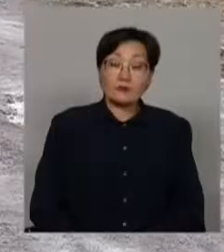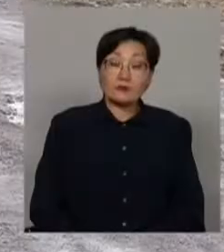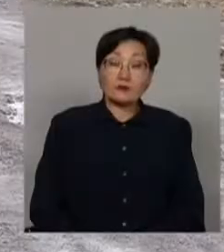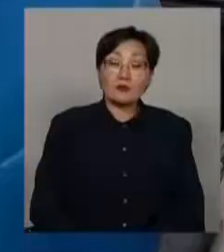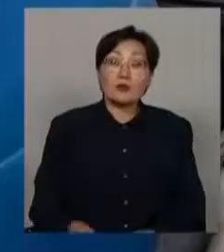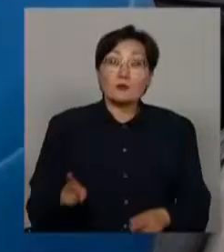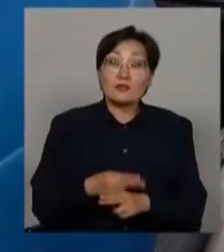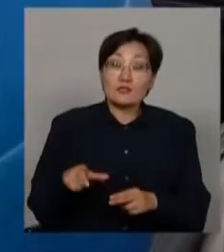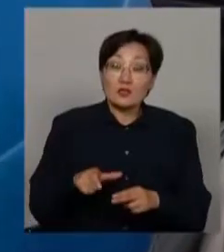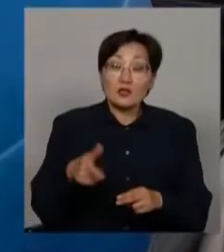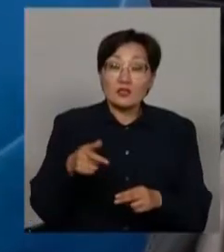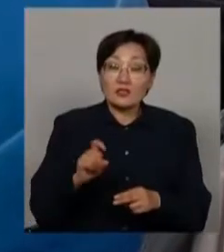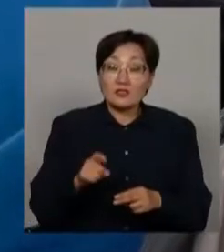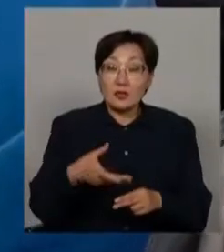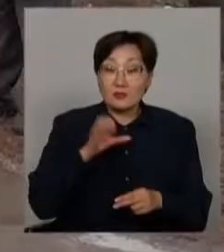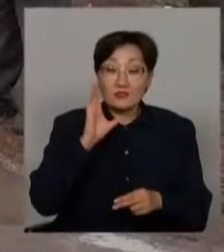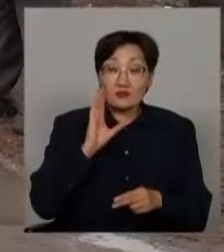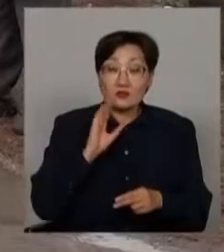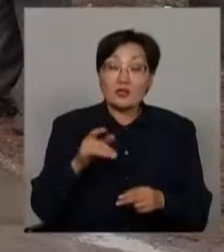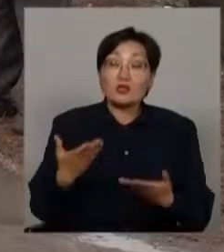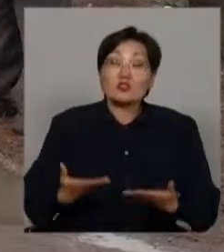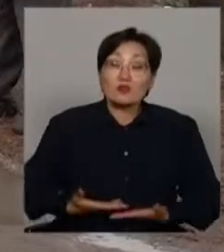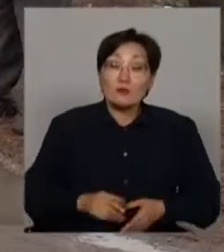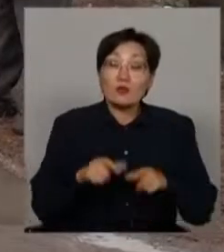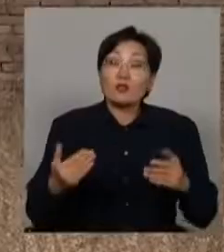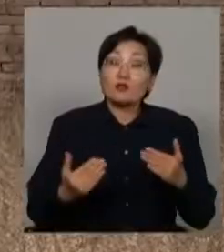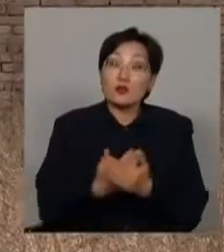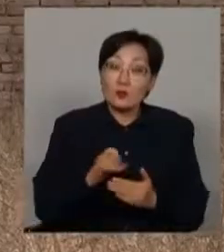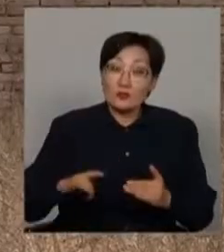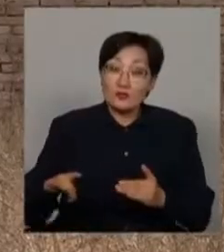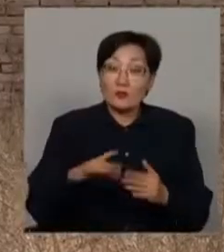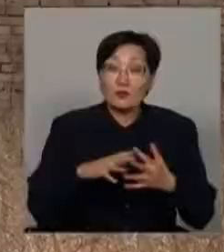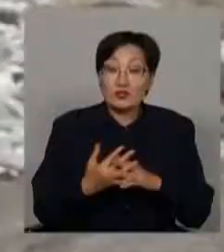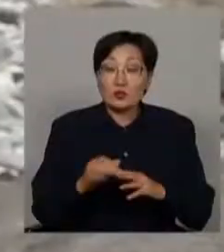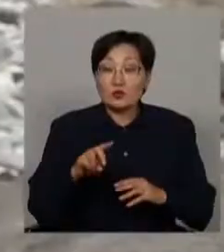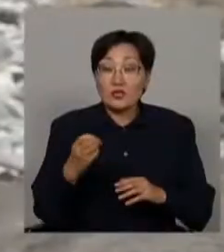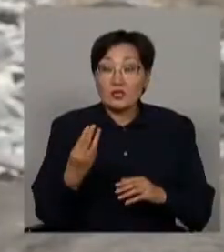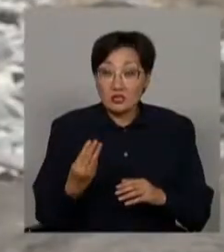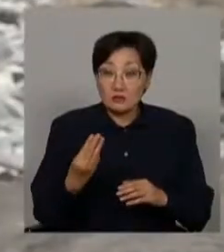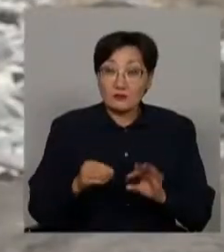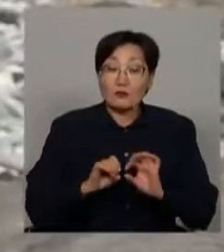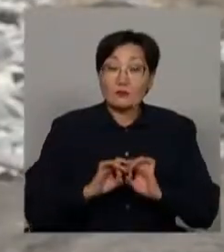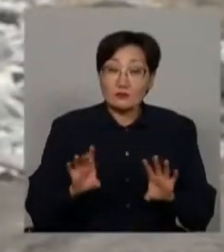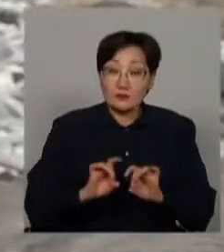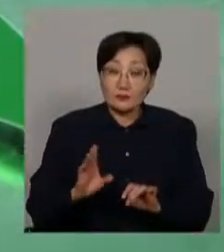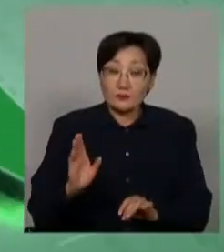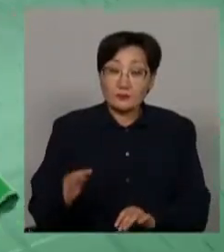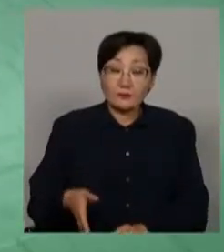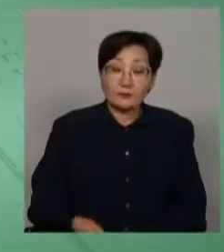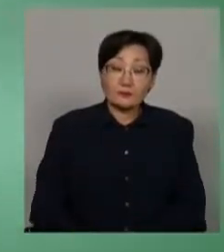Без дорог, газа и питьевой воды. Как выживают люди в новом микрорайоне поселка Узынагаш? Расскажу я, Максим Козлов.